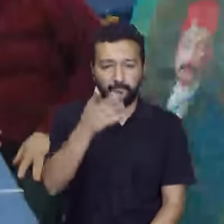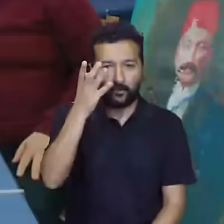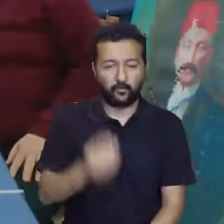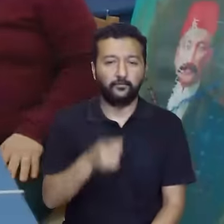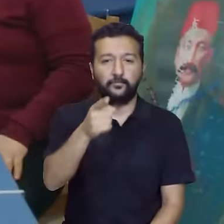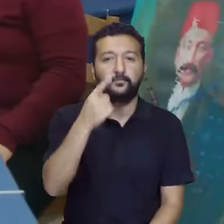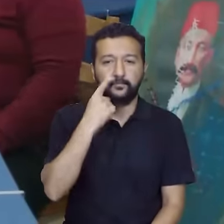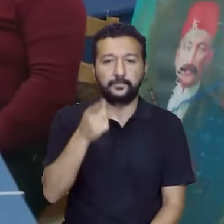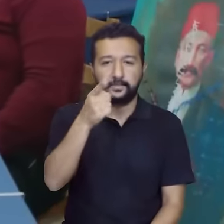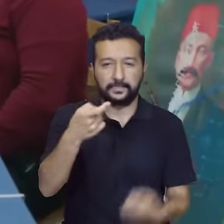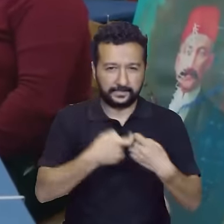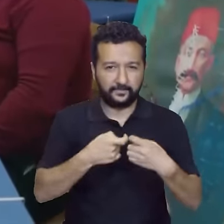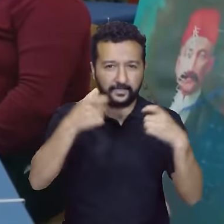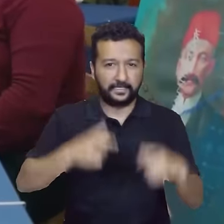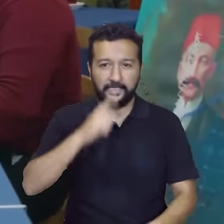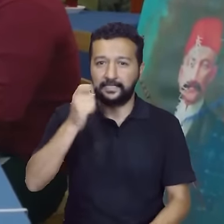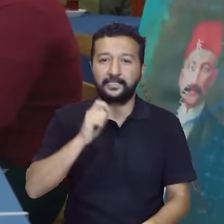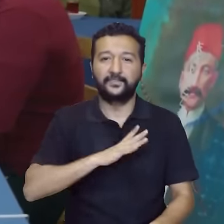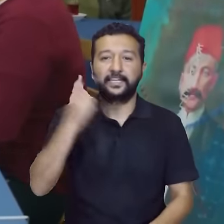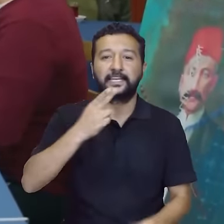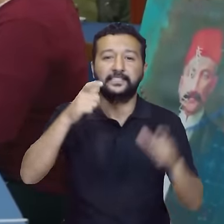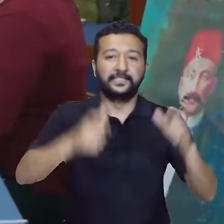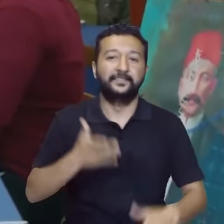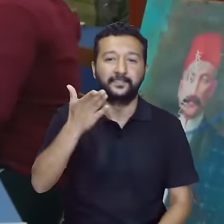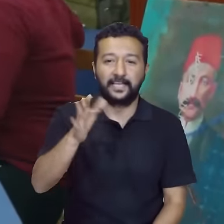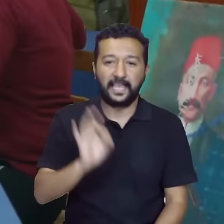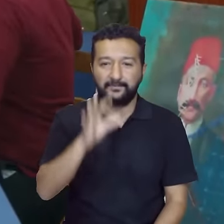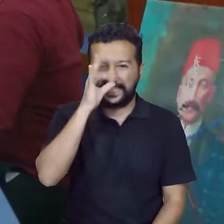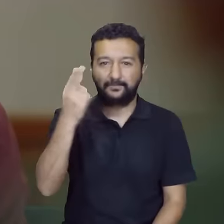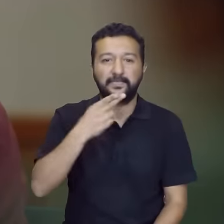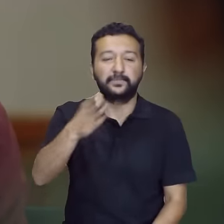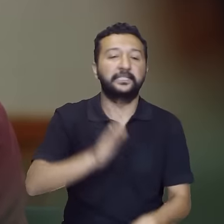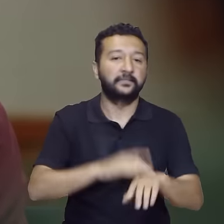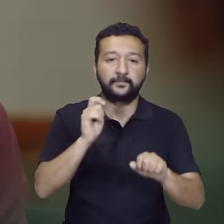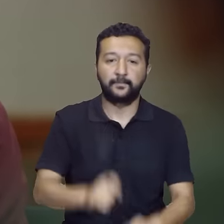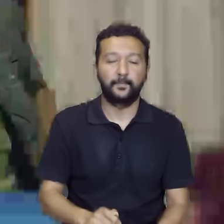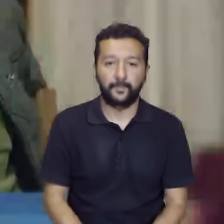oğlum, savaş ortamında ne işi varmış lan tablonun? Ha? Hem kim çizmiş ki bunu?